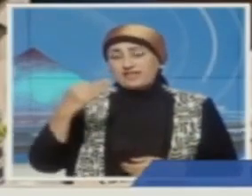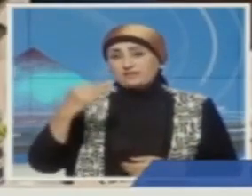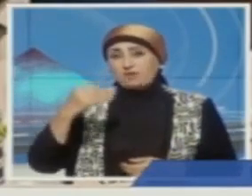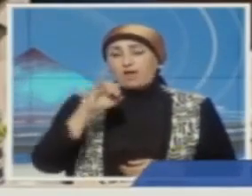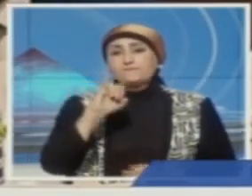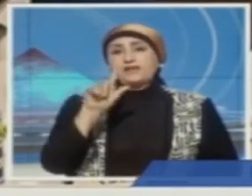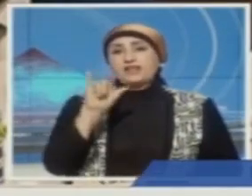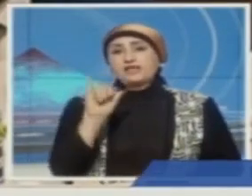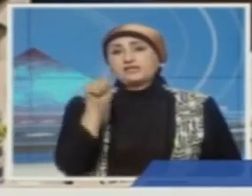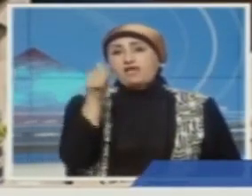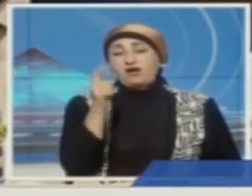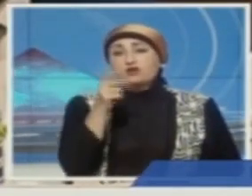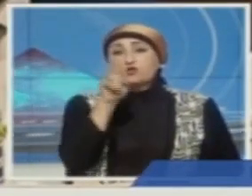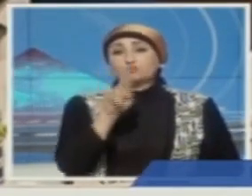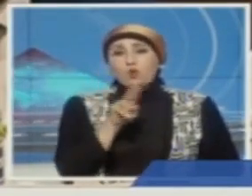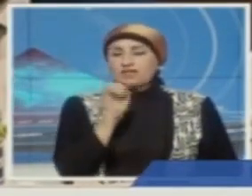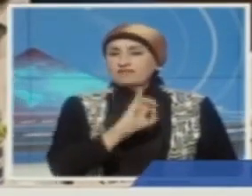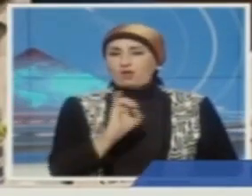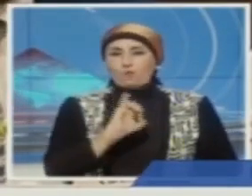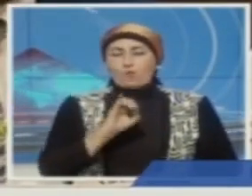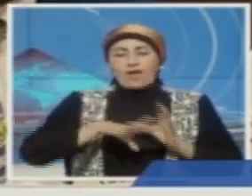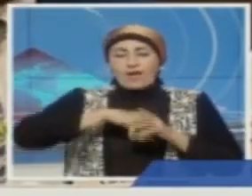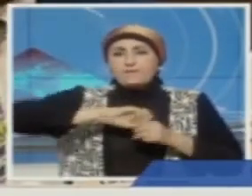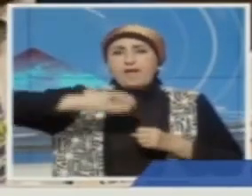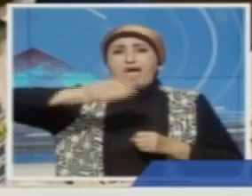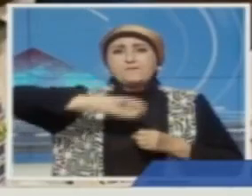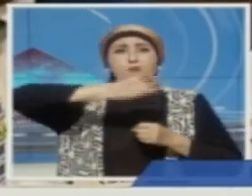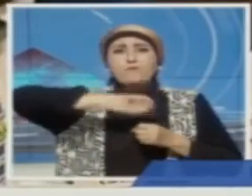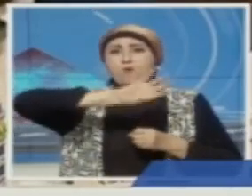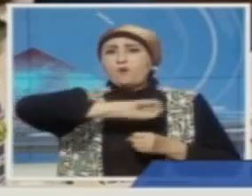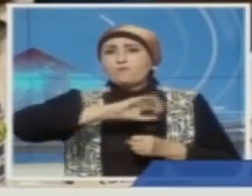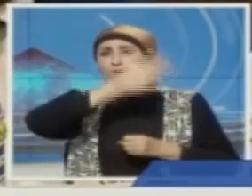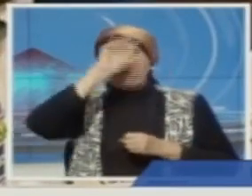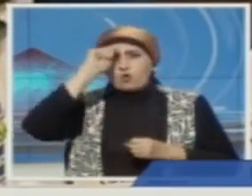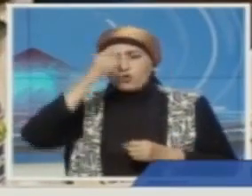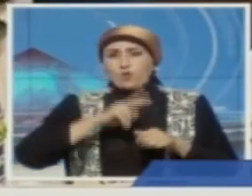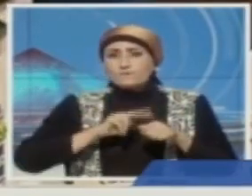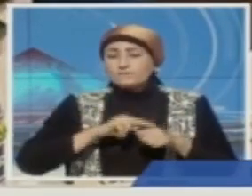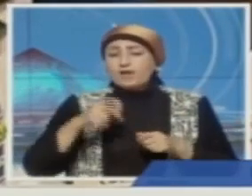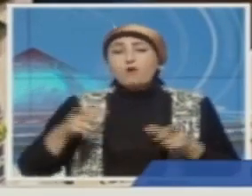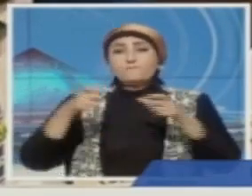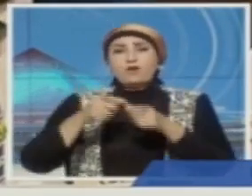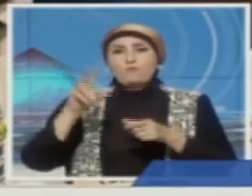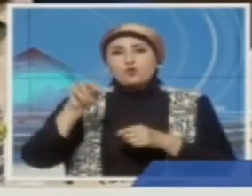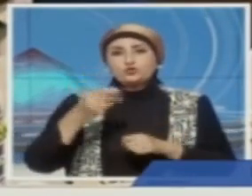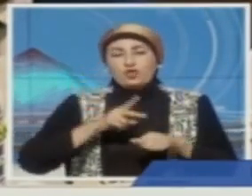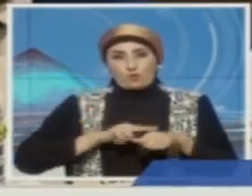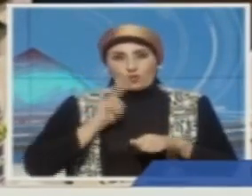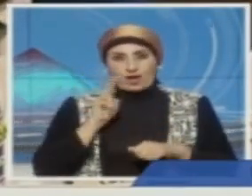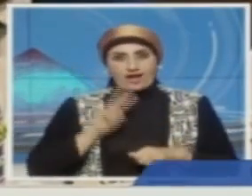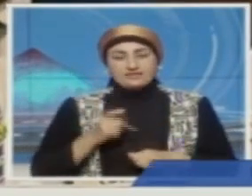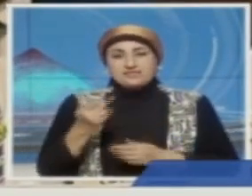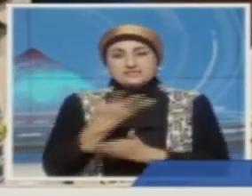1.3 مليار دولار، وده سوق كبير جدا للبضائع والمنتجات الأوروبية ولمجموعة العشرين، وأيضا حجم استثمارات